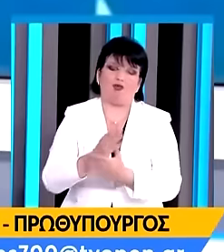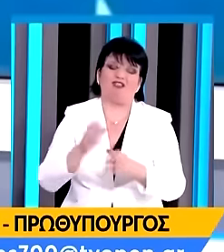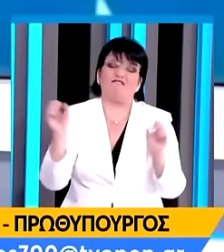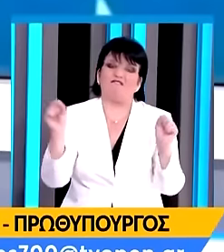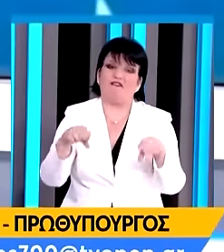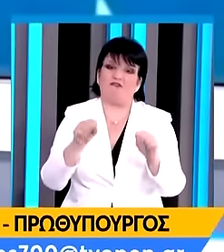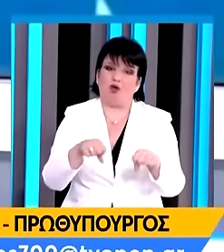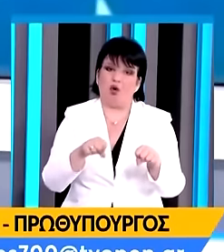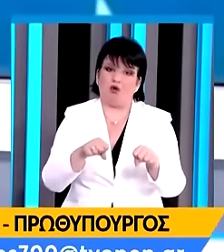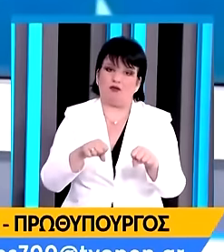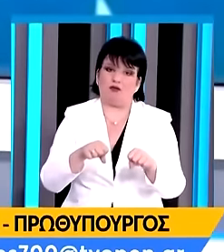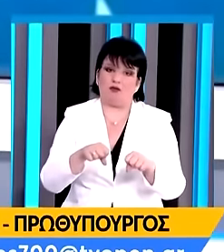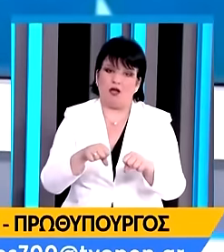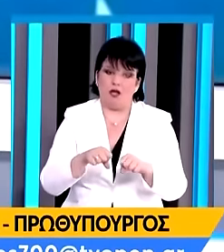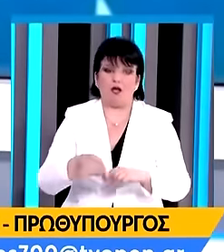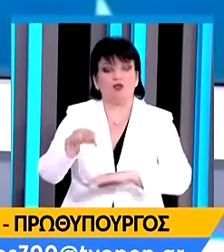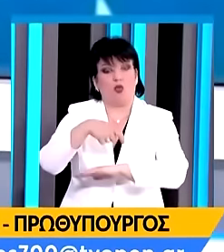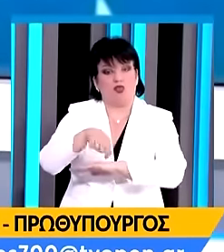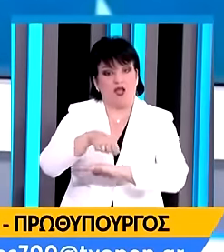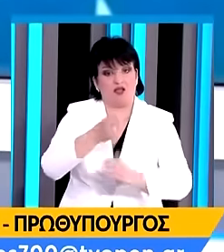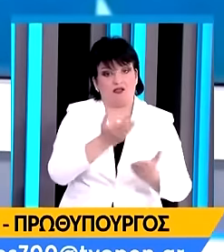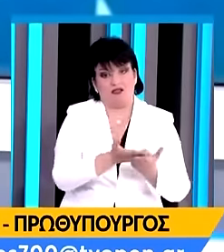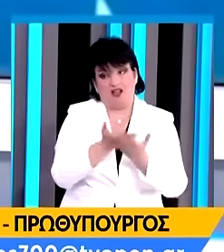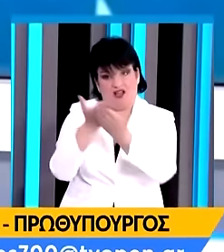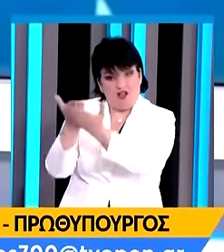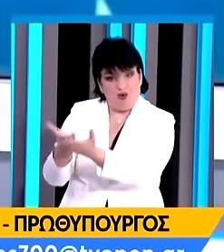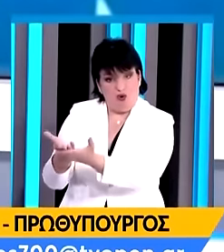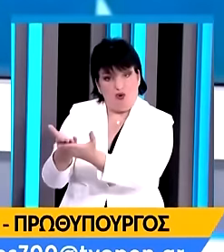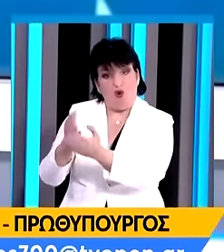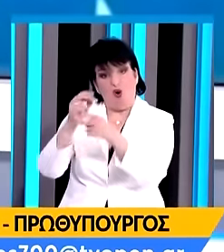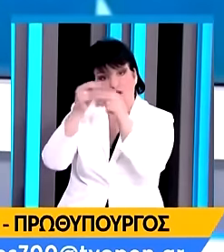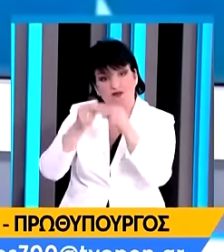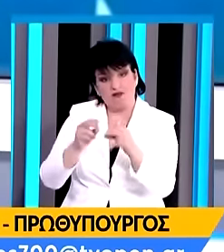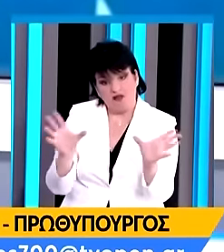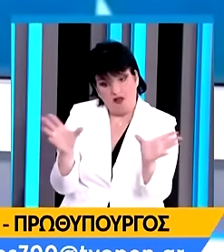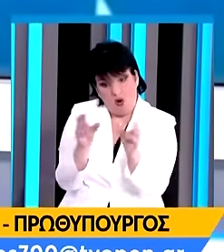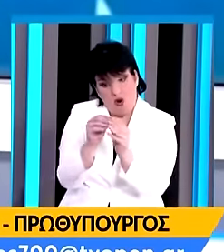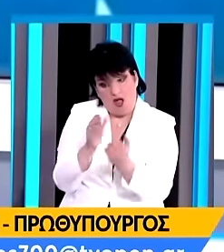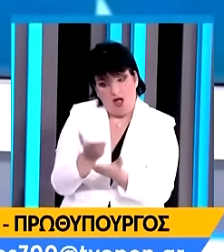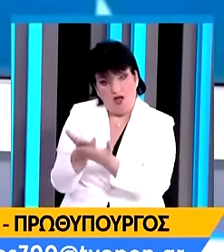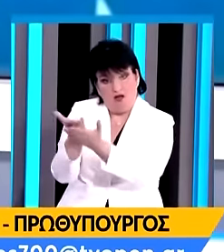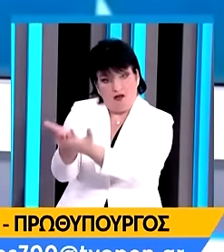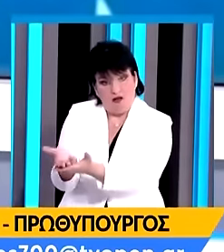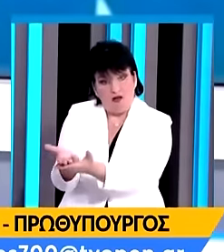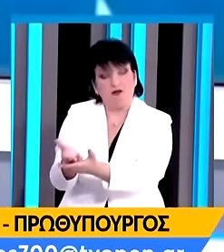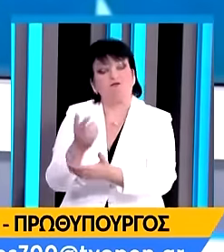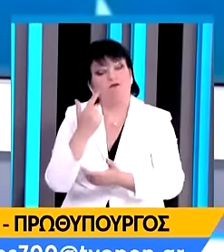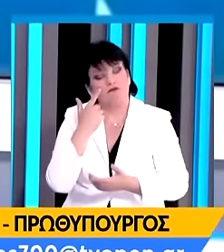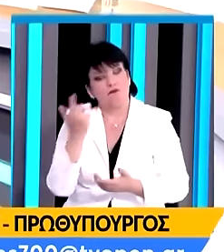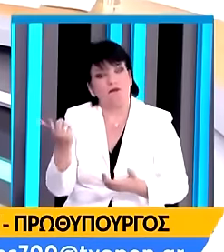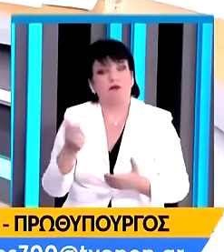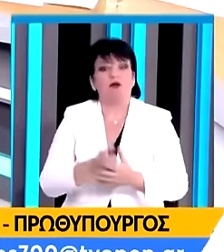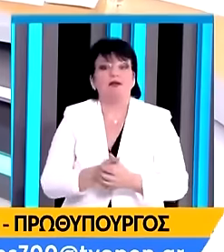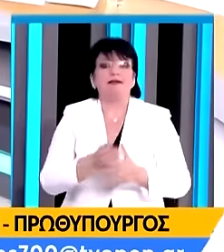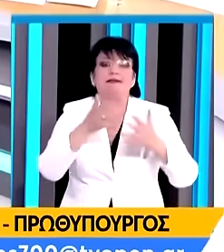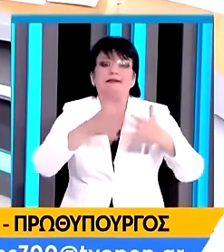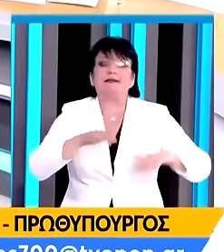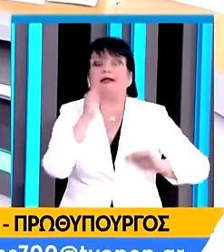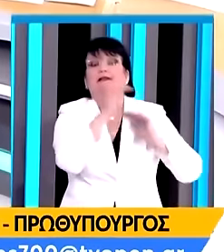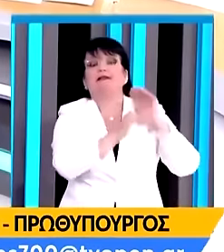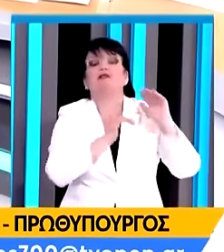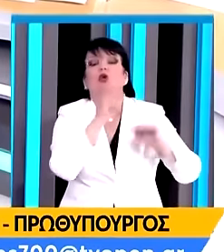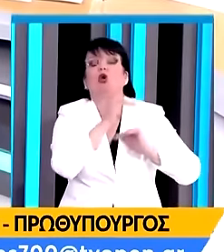βεβαιότητα και να δώσει πια στο δικαστήριο όλα τα στοιχεία τα οποία πρέπει να έχει στη διάθεσή του για να γίνει μια δίκη. Φαντάζομαι οι συγγενείς σας ρωτάνε και το